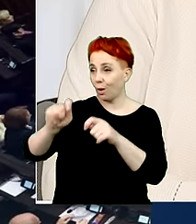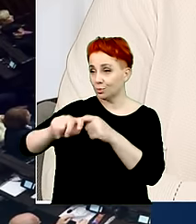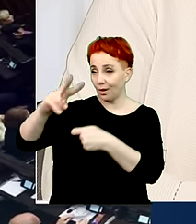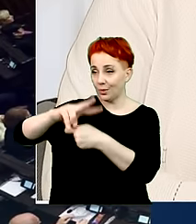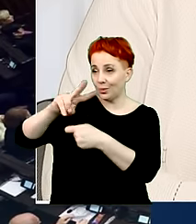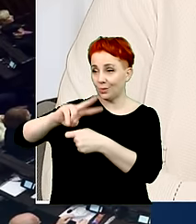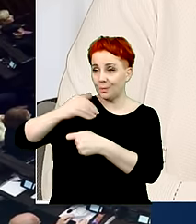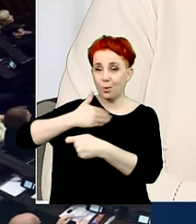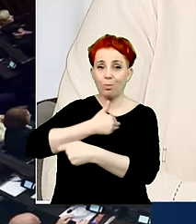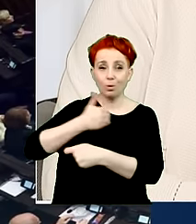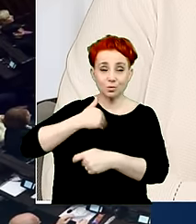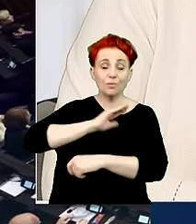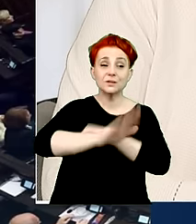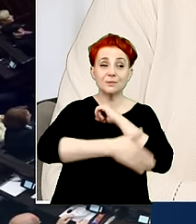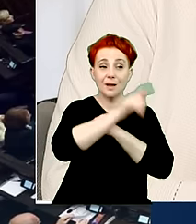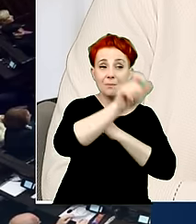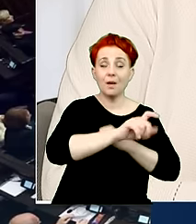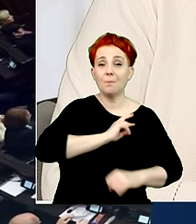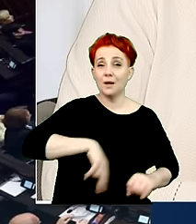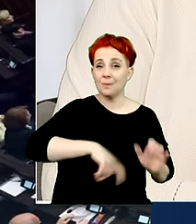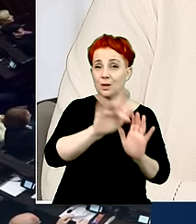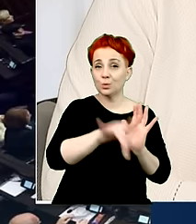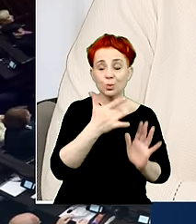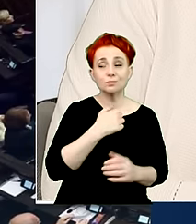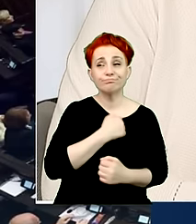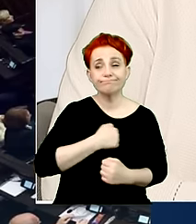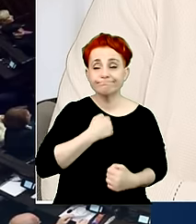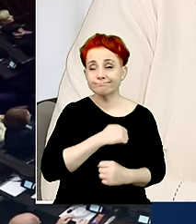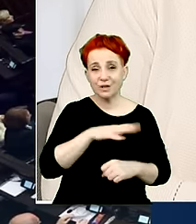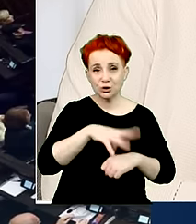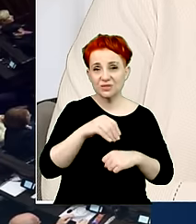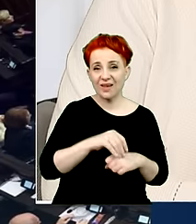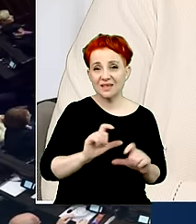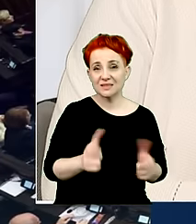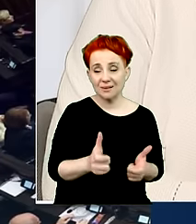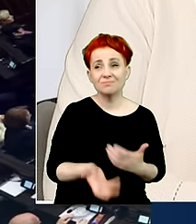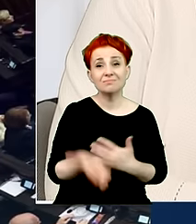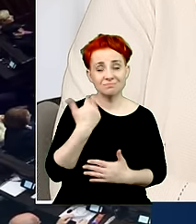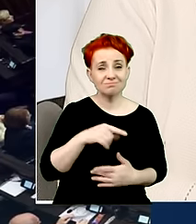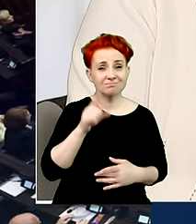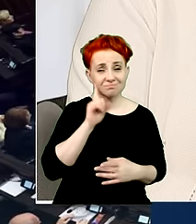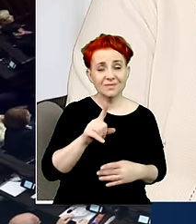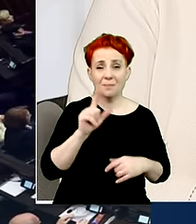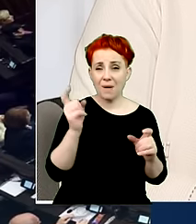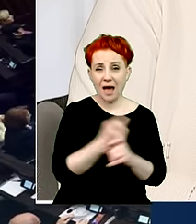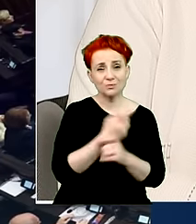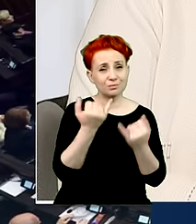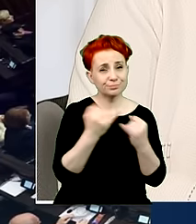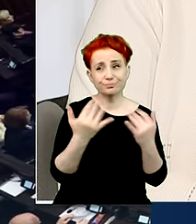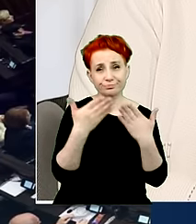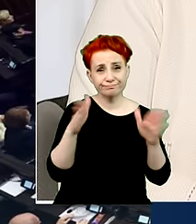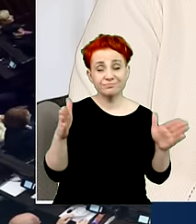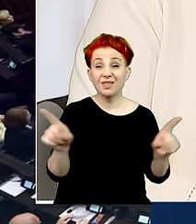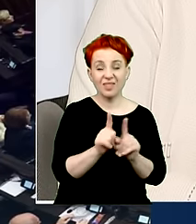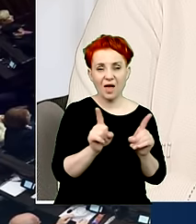względzie premiera Tuska, ubolewam nad tym, co się stało w Szwecji. To oczywiście był kraj kiedyś bardzo otwarty na wszelkich migrantów. Zresztą Polacy